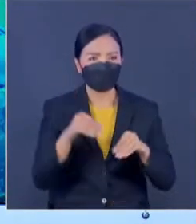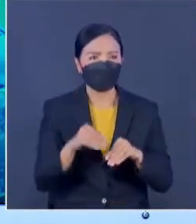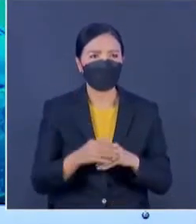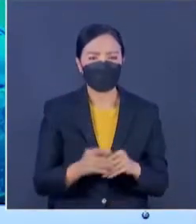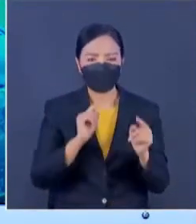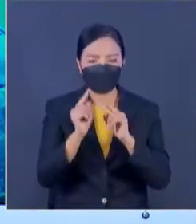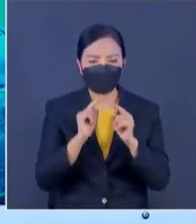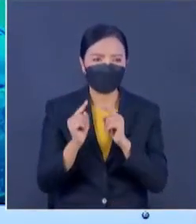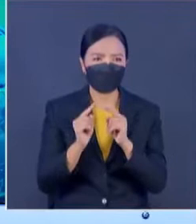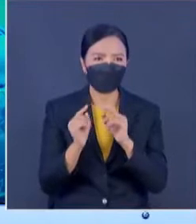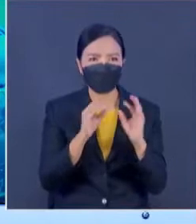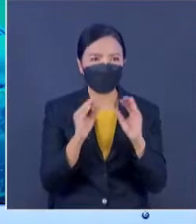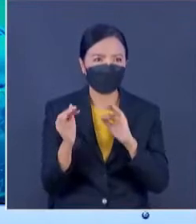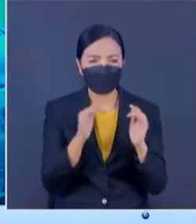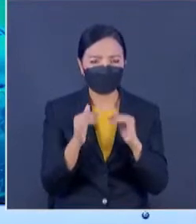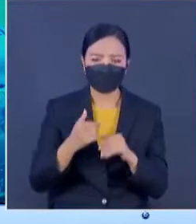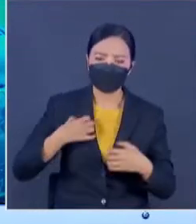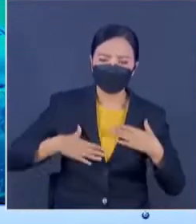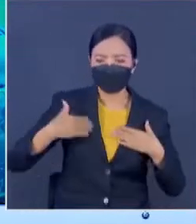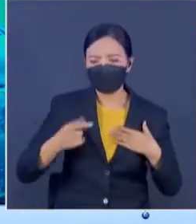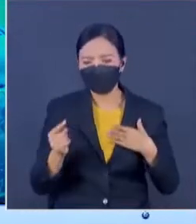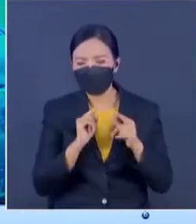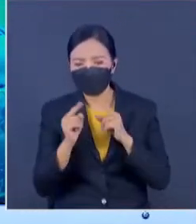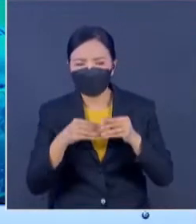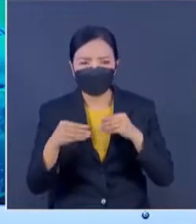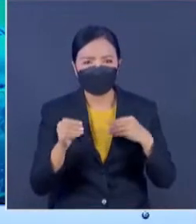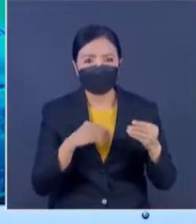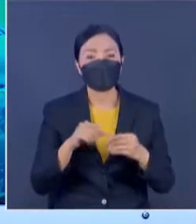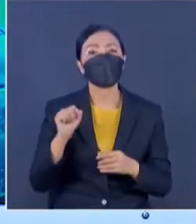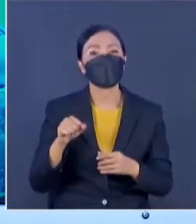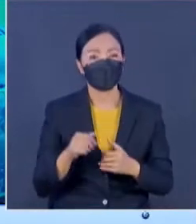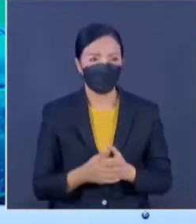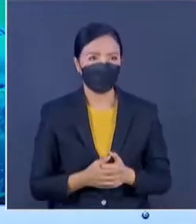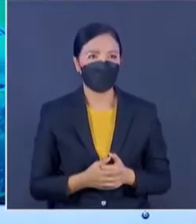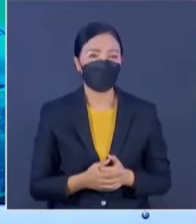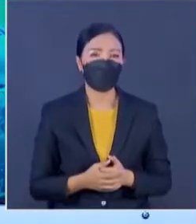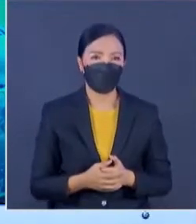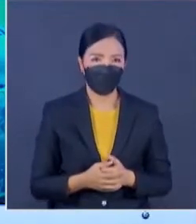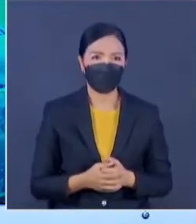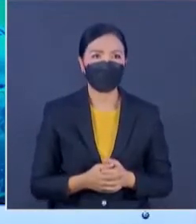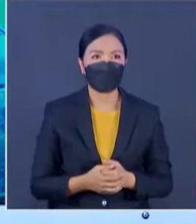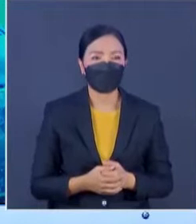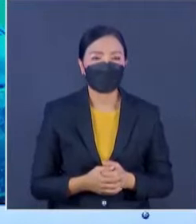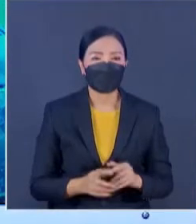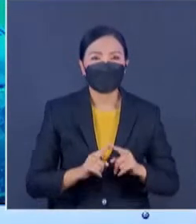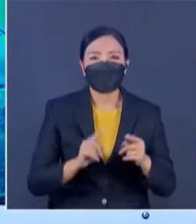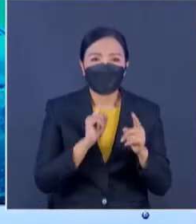ยมันต้องคุยกันหน่อยใครเดือดร้อนแบบไหนอย่างไรถ้อยทีถ้อยอาศัยไม่มีปัญหาแล้วครับ แต่ ถ้าไม่คุ